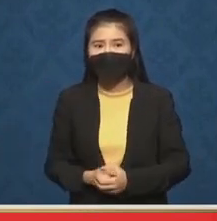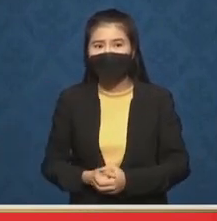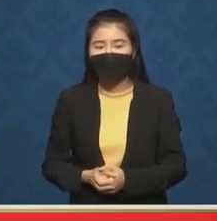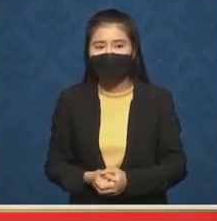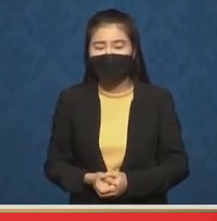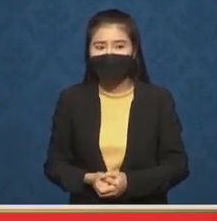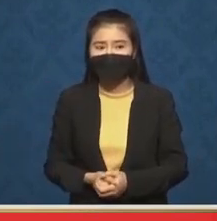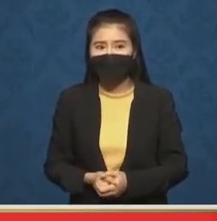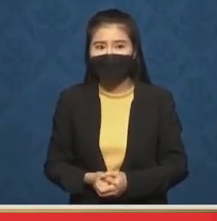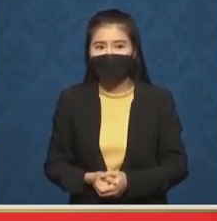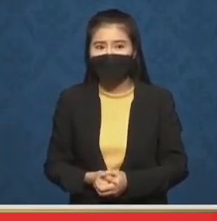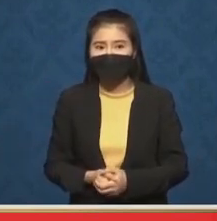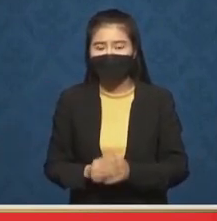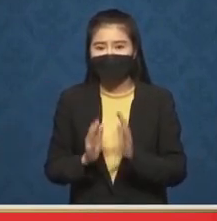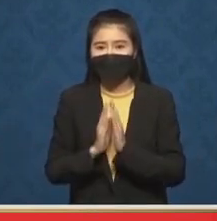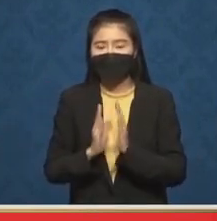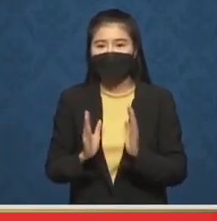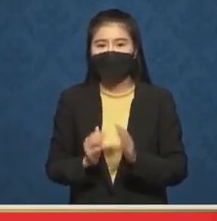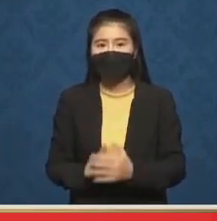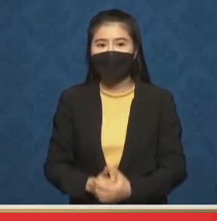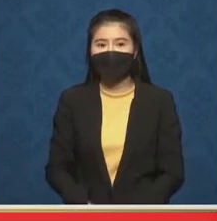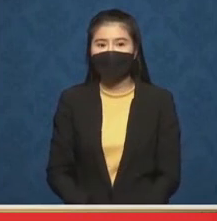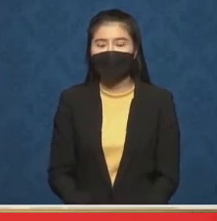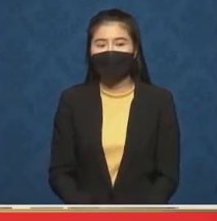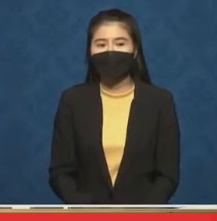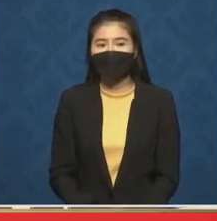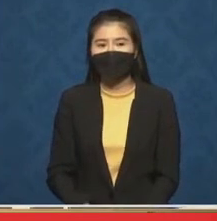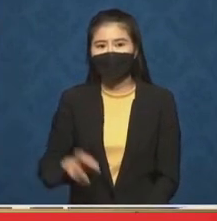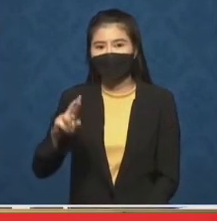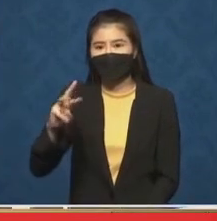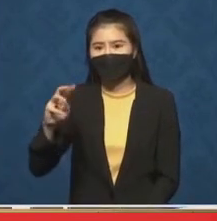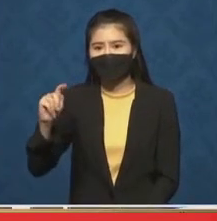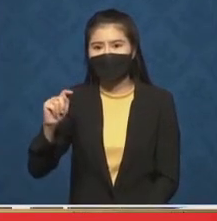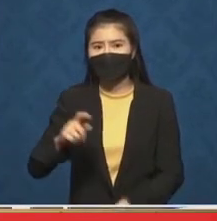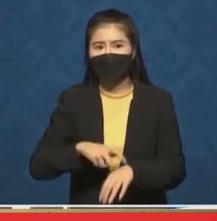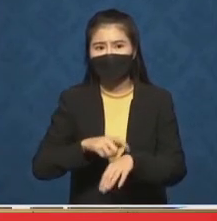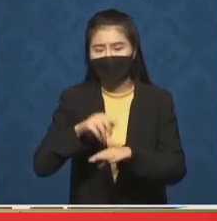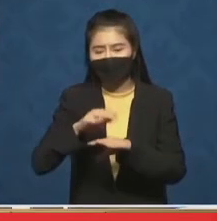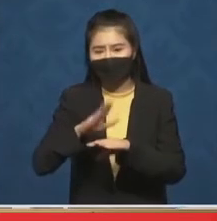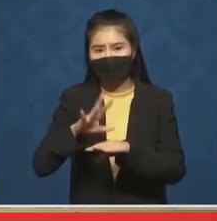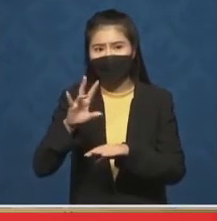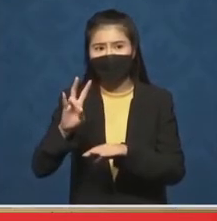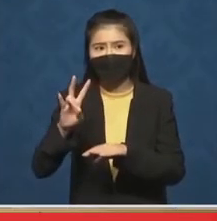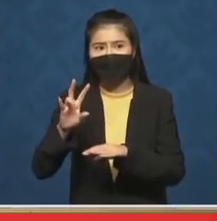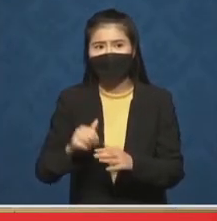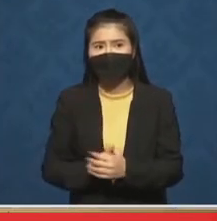านรมรีใช้ เวลาเกิน ประเจศท Arts ปล